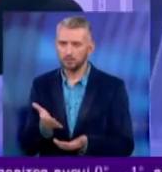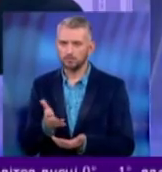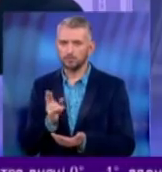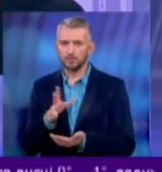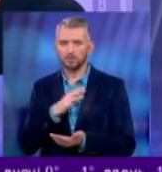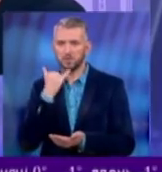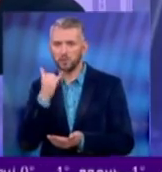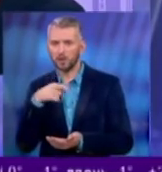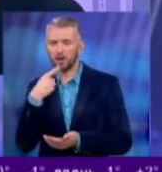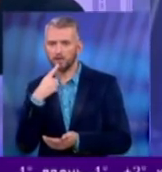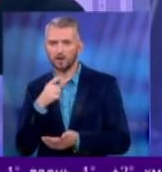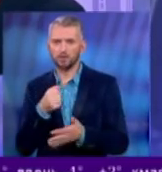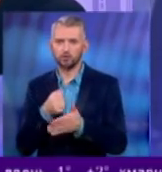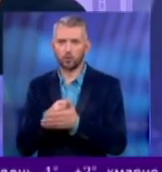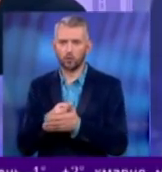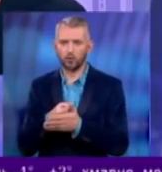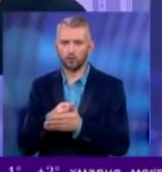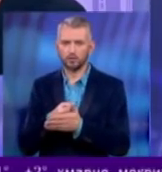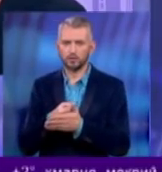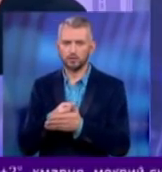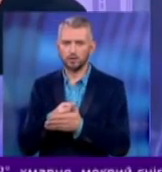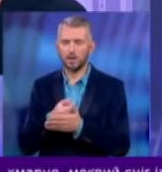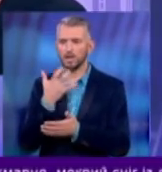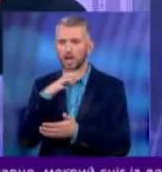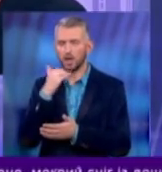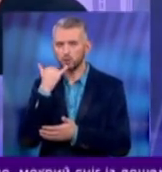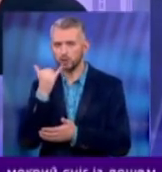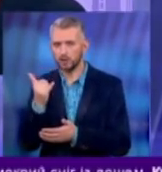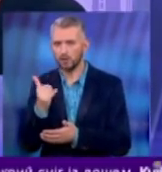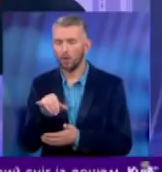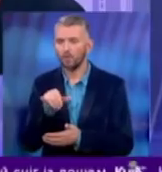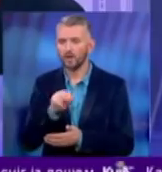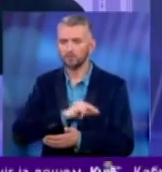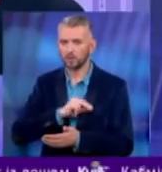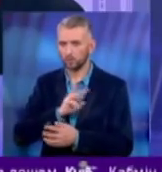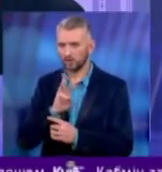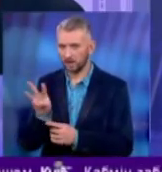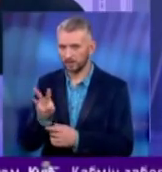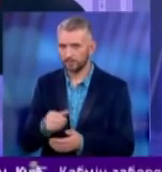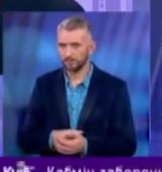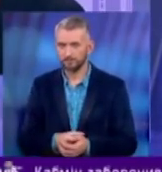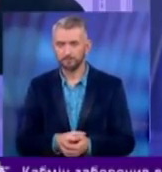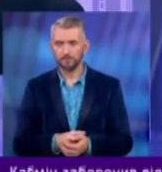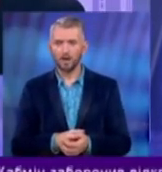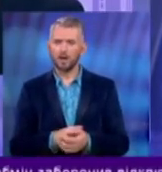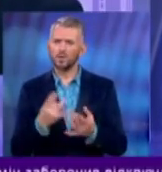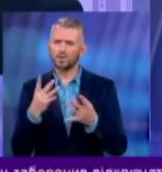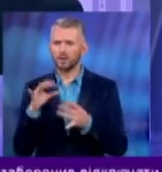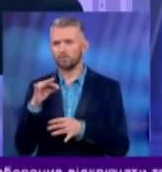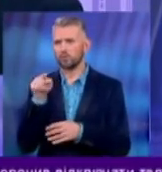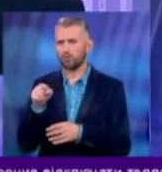дзвонили, казали люди, на гарячу лінію, у вас працює сайт. Так, скажіть про його